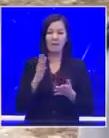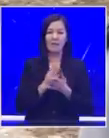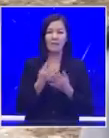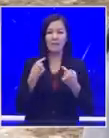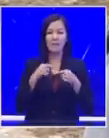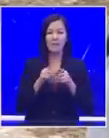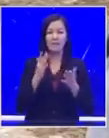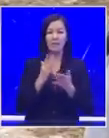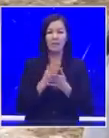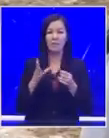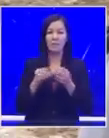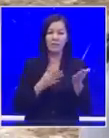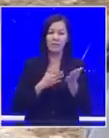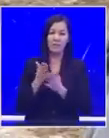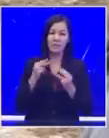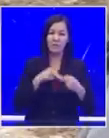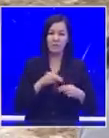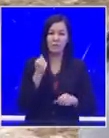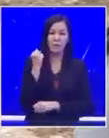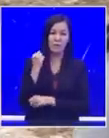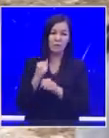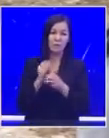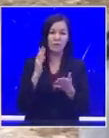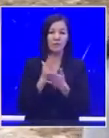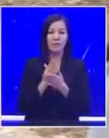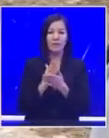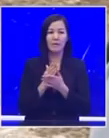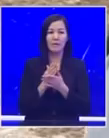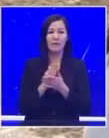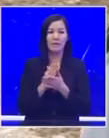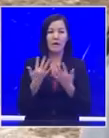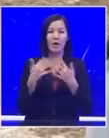агрономдар, жұмысшылар бар, осы тіршілік жасайды осы жерде, осы ауылдың